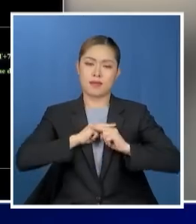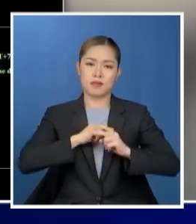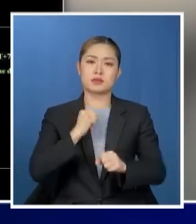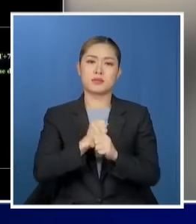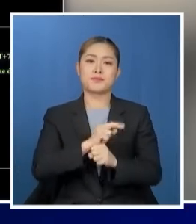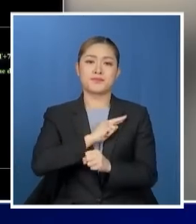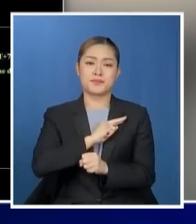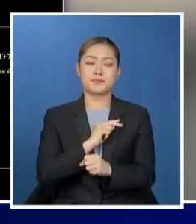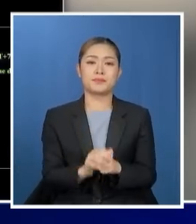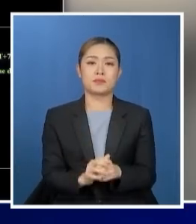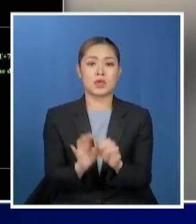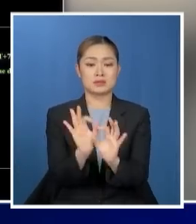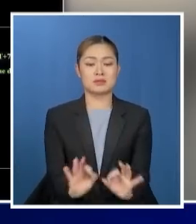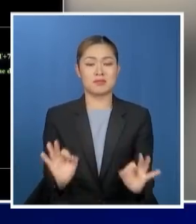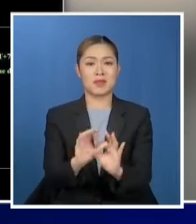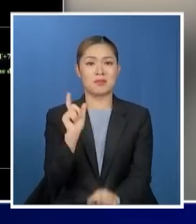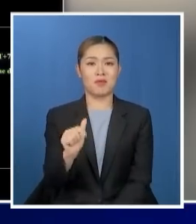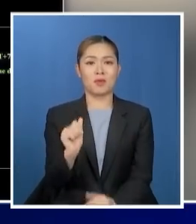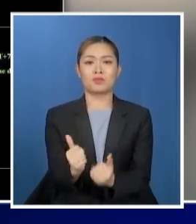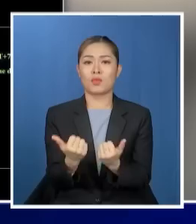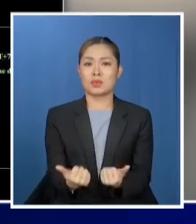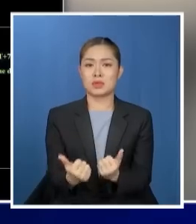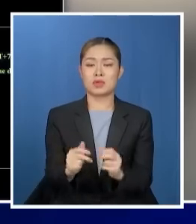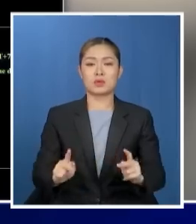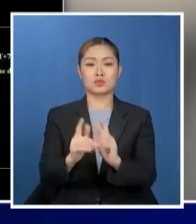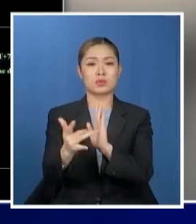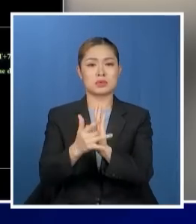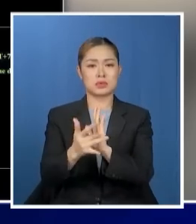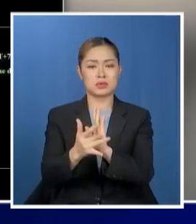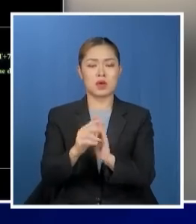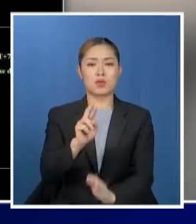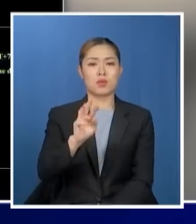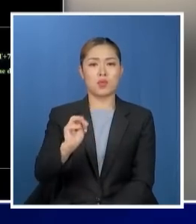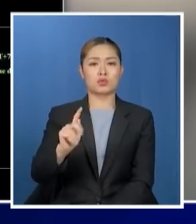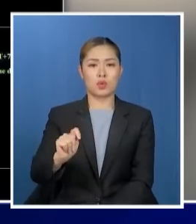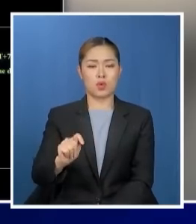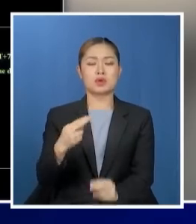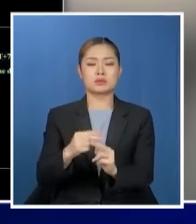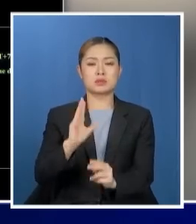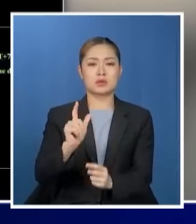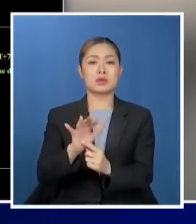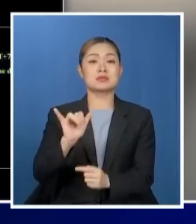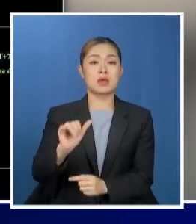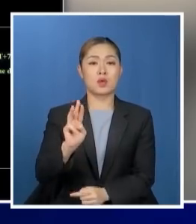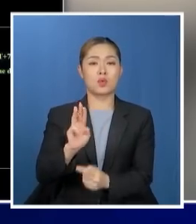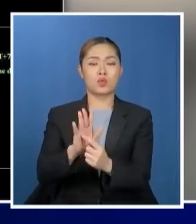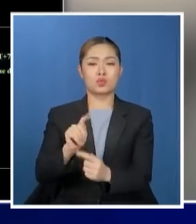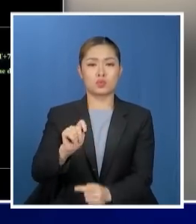เรื่องนี้เองถือเป็นเรื่องใหญ่นะฮะล่าสุด DES ต้องขยับครับโดยท่านรัฐมนตรีชัยวุฒิธนาคมนุสรนะ